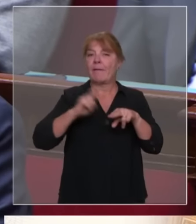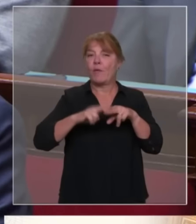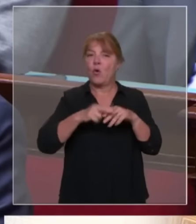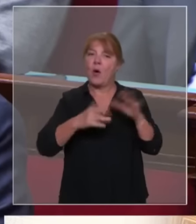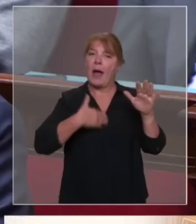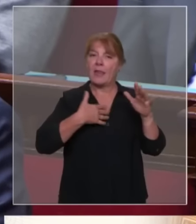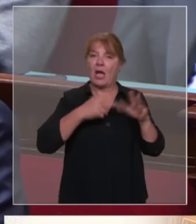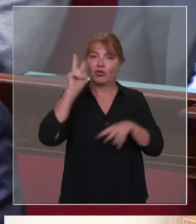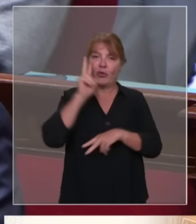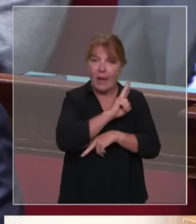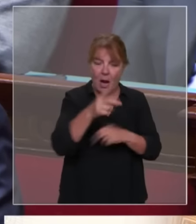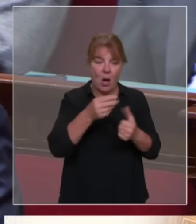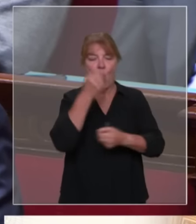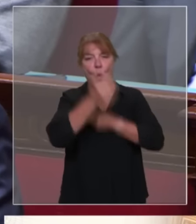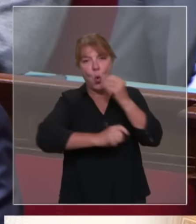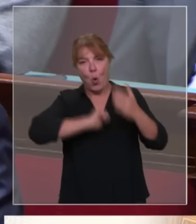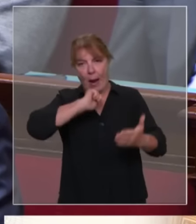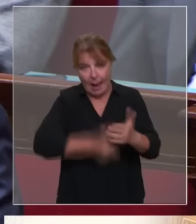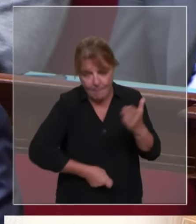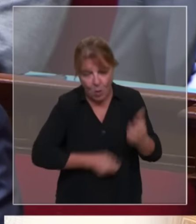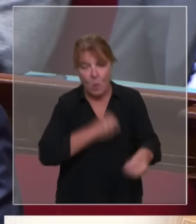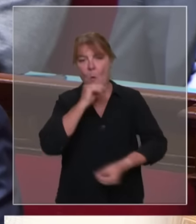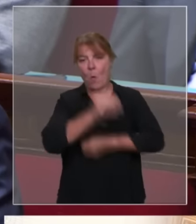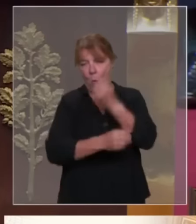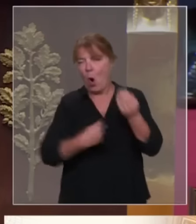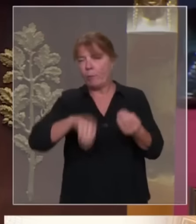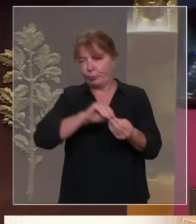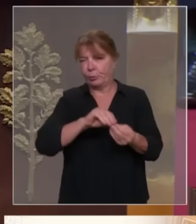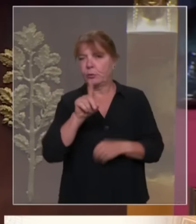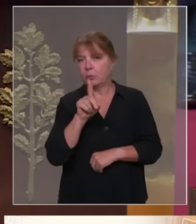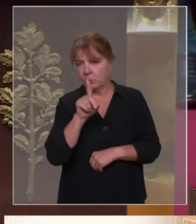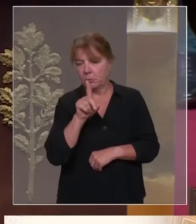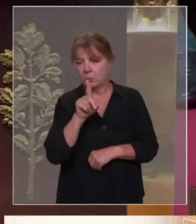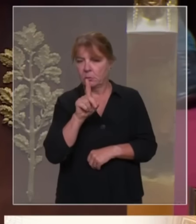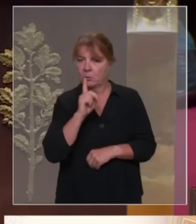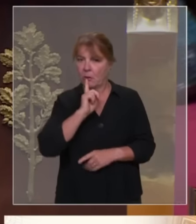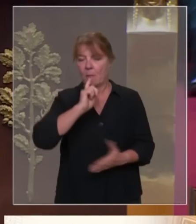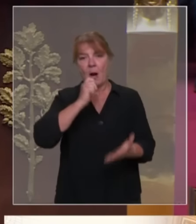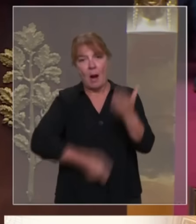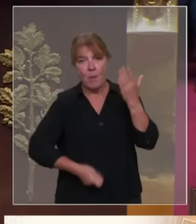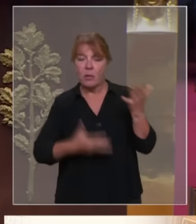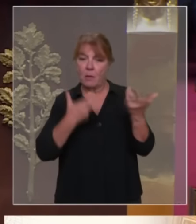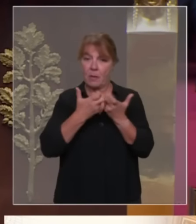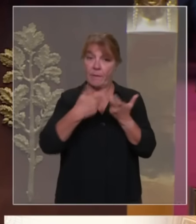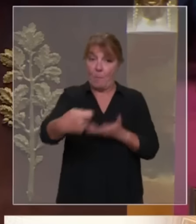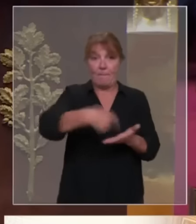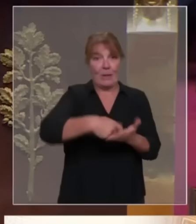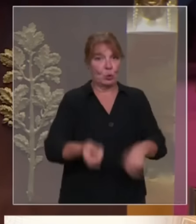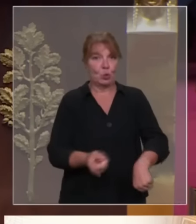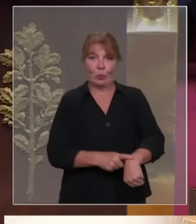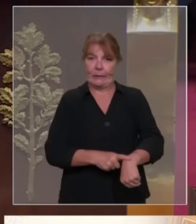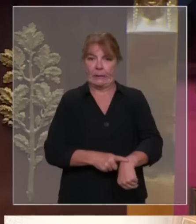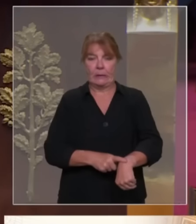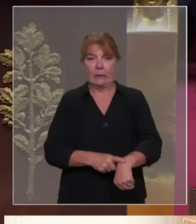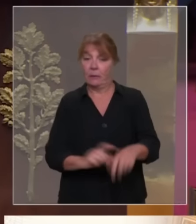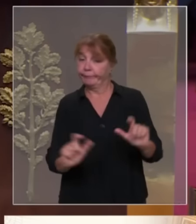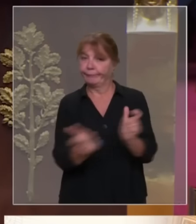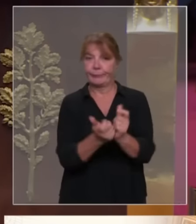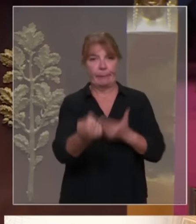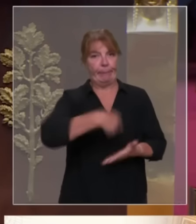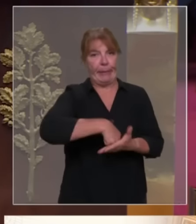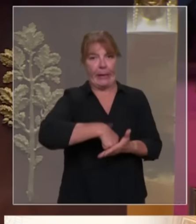amendes administratives et aux amendes forfaitaires délictuelles. Pour que ces amendes soient effectivement payées, nous recouvrerons de manière